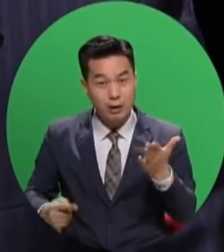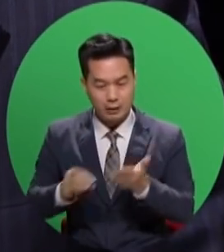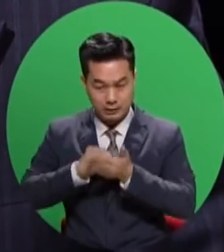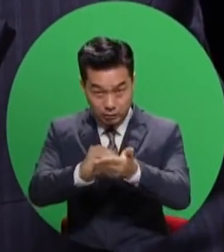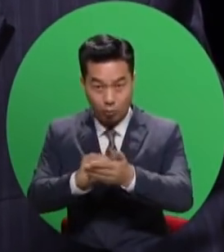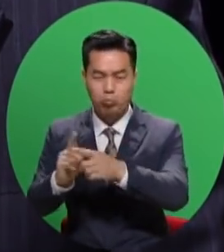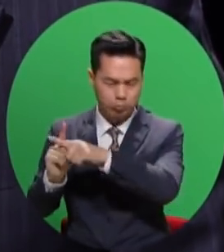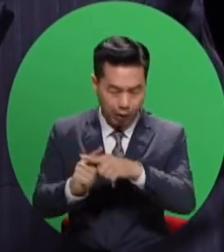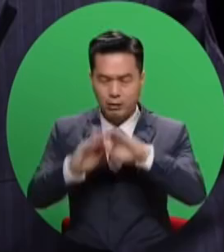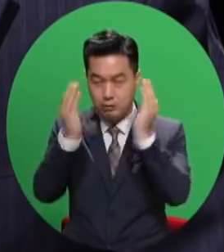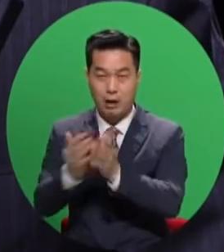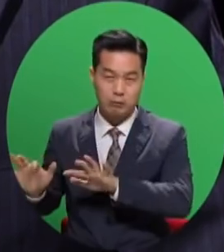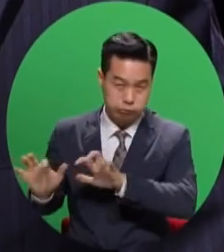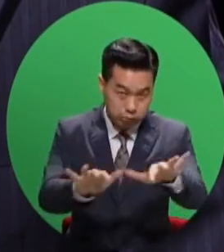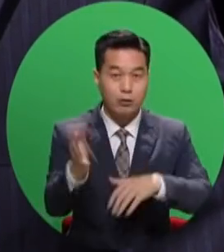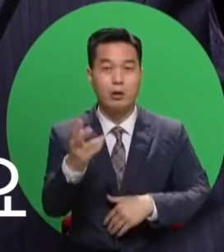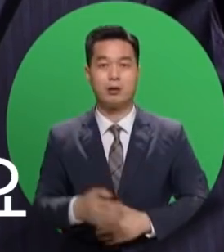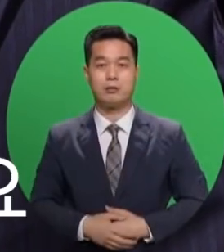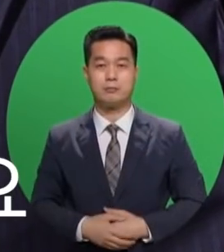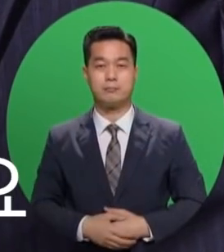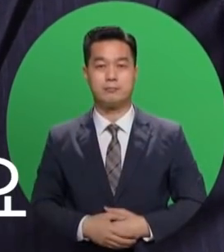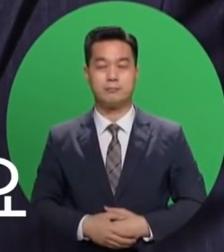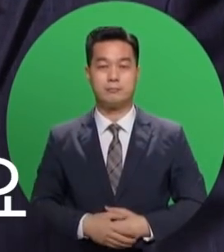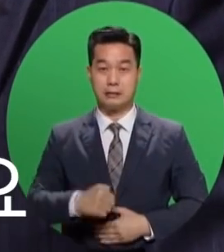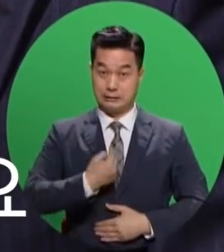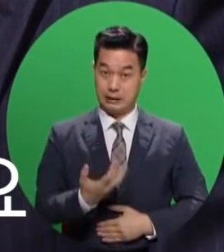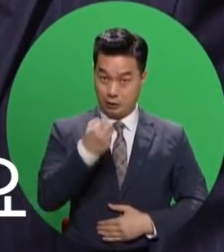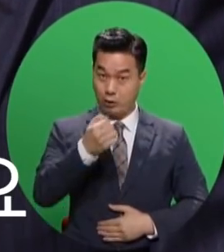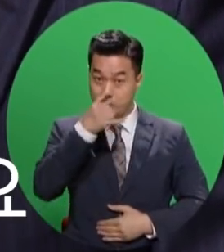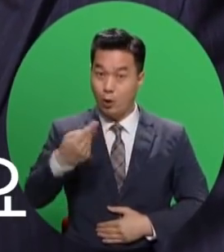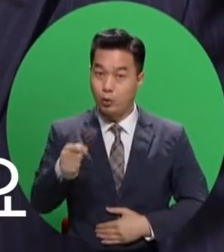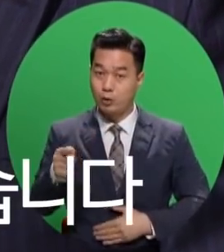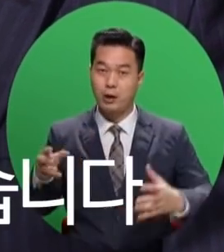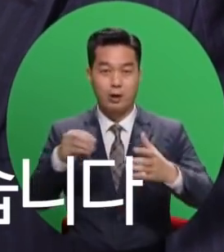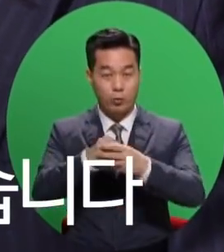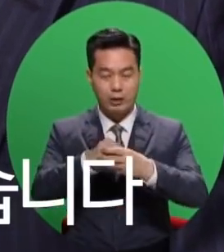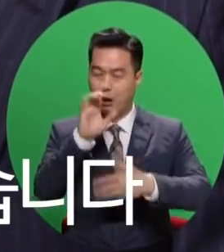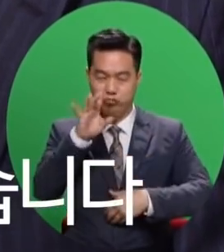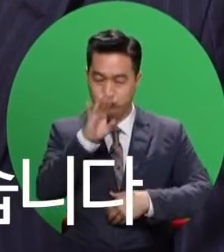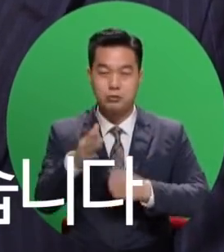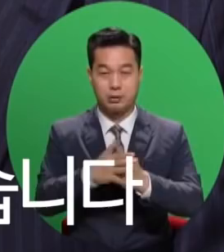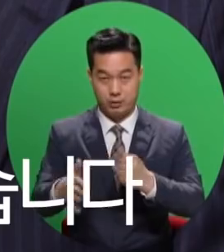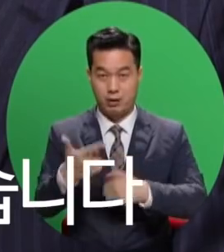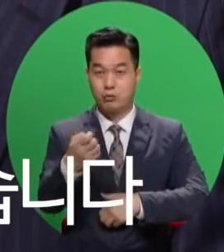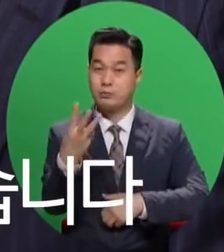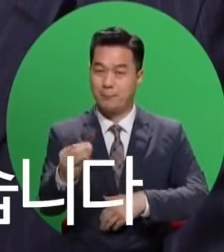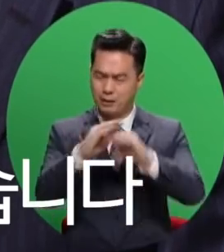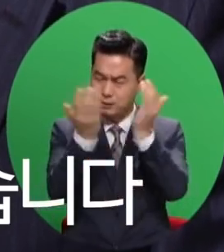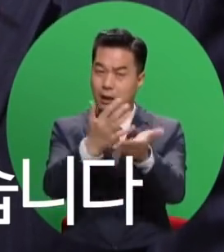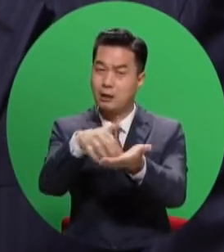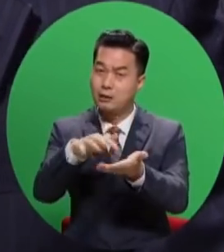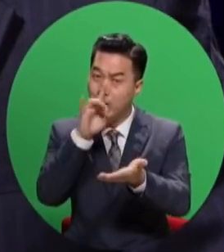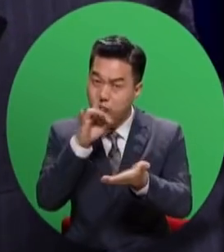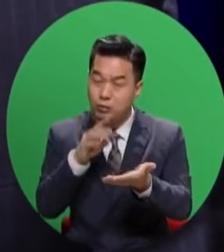그분들이 예를 들면 요가가 있더라도 자가 있는 분은 거기에 해당 되지 않고요 그렇기 때문에 63만 명을 다 계산을 한